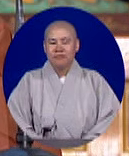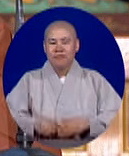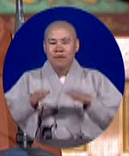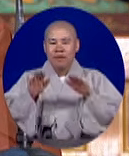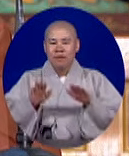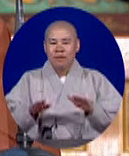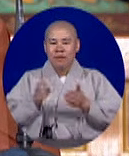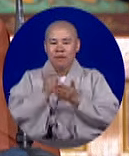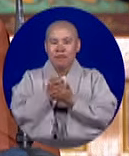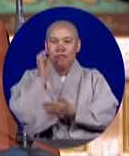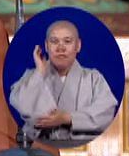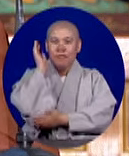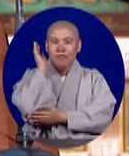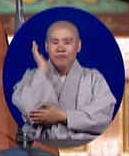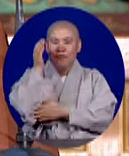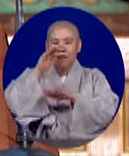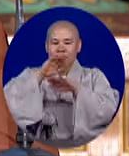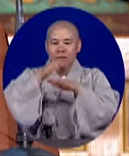오늘 본문은